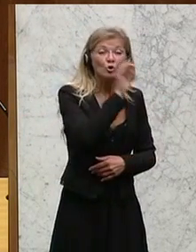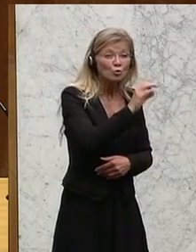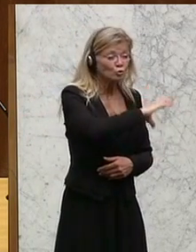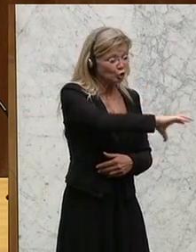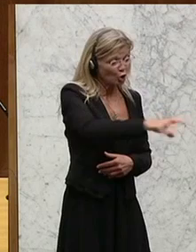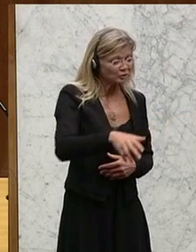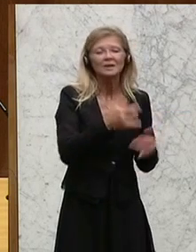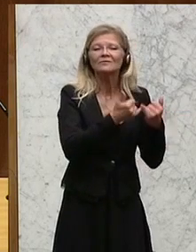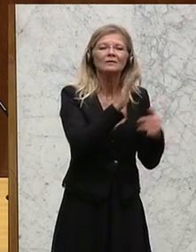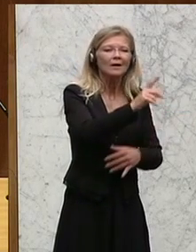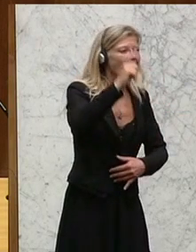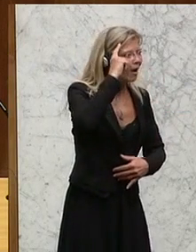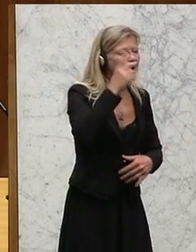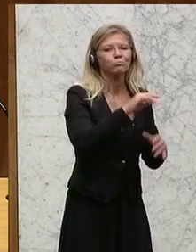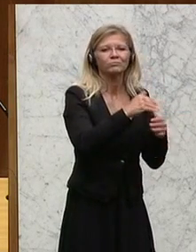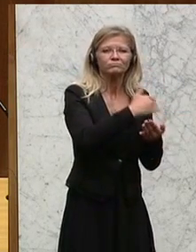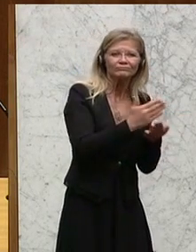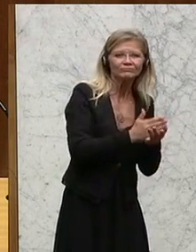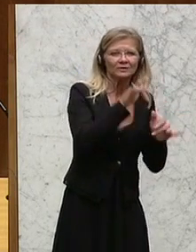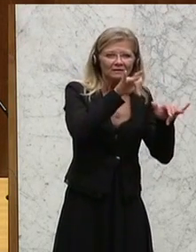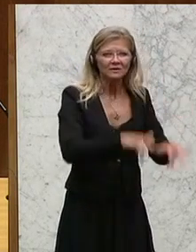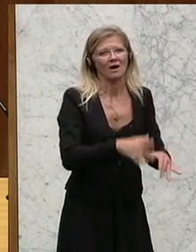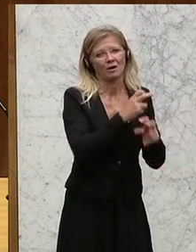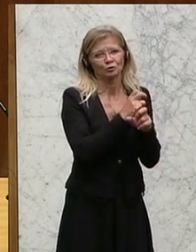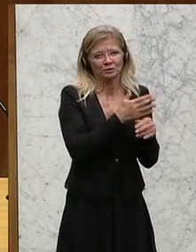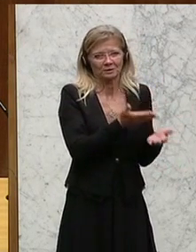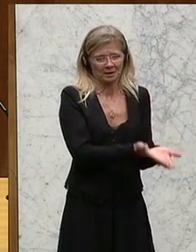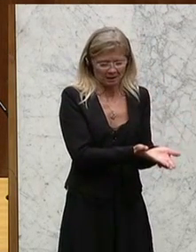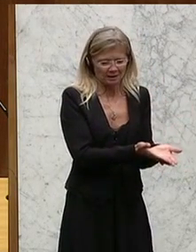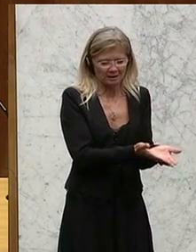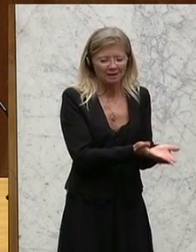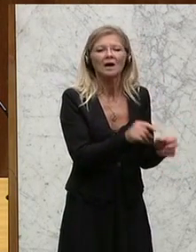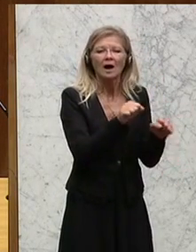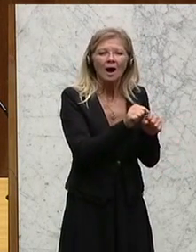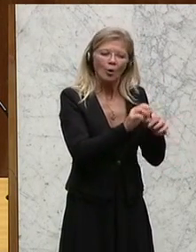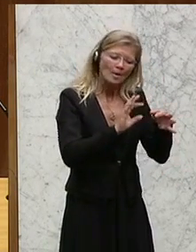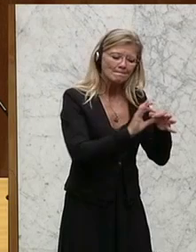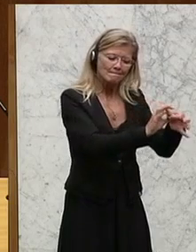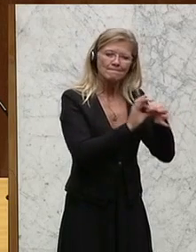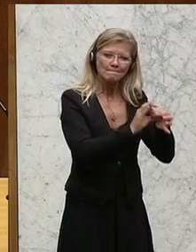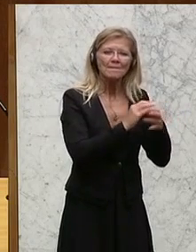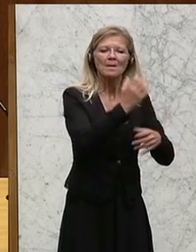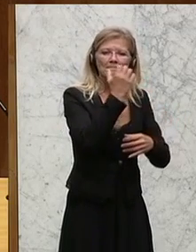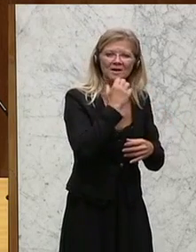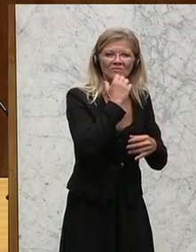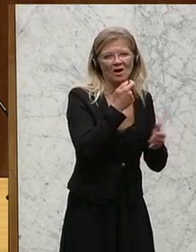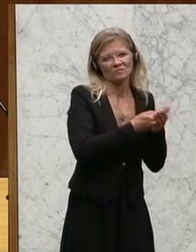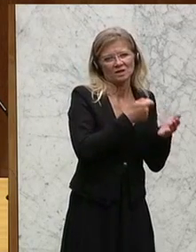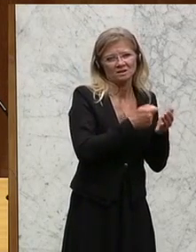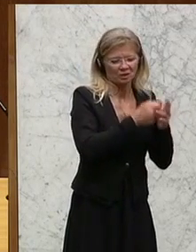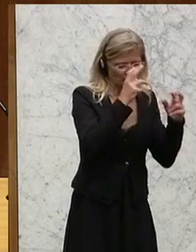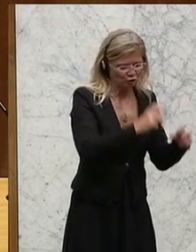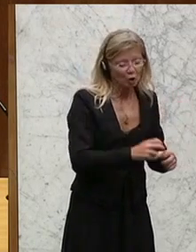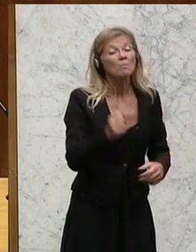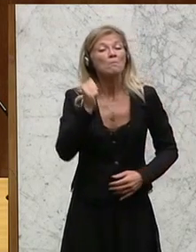in Österreich haben, mit angelehnter, starker, privat finanzierter Forschung. Die bösen, schlechten Konzerne